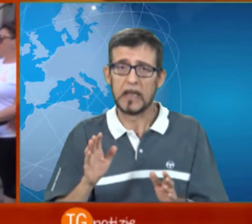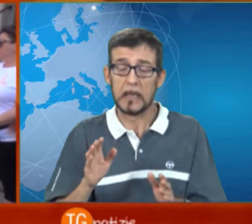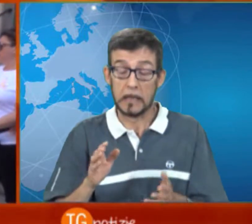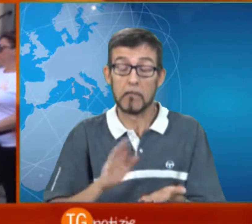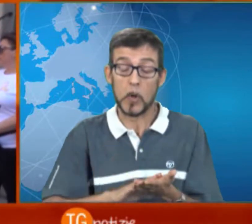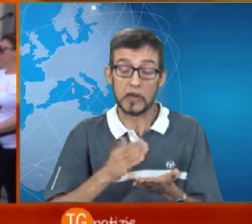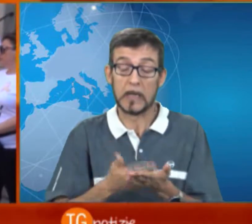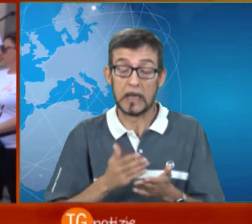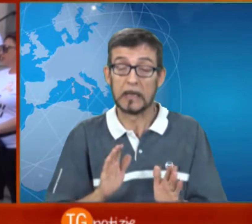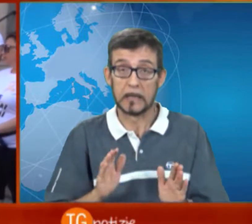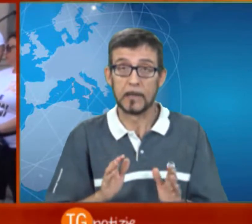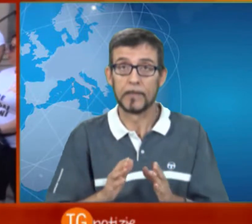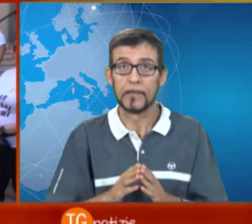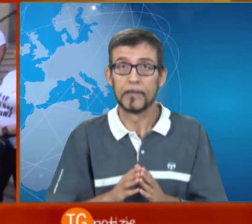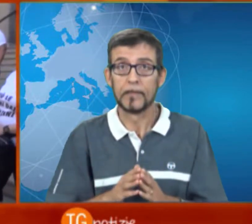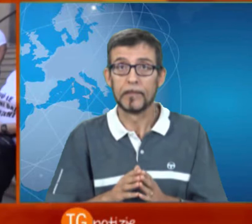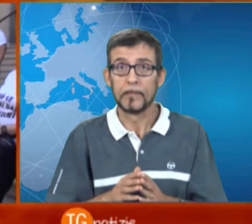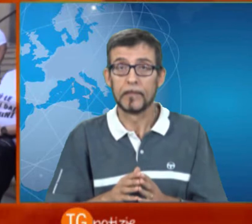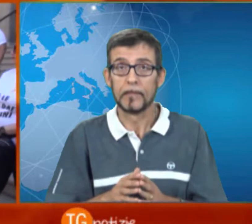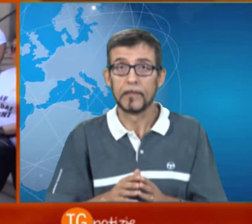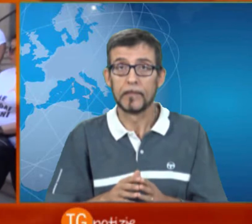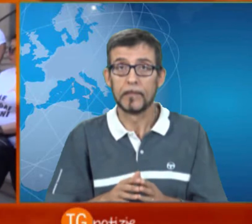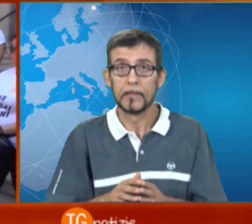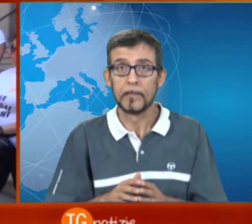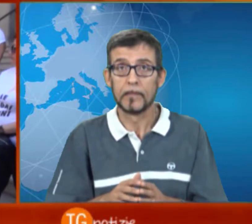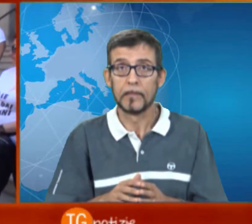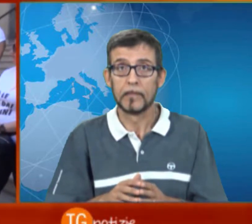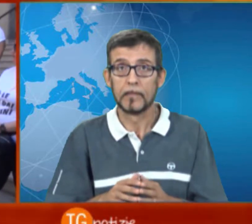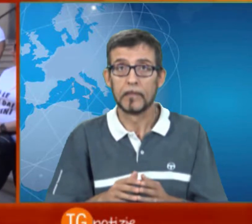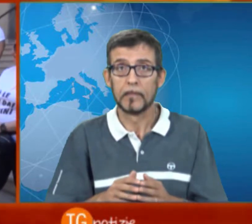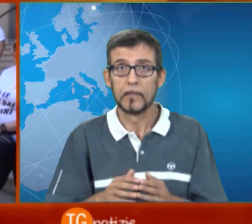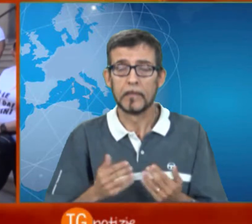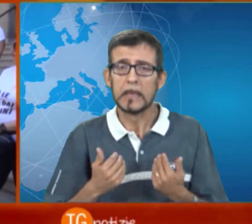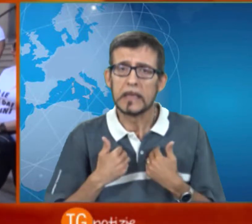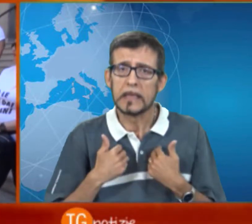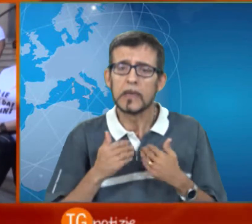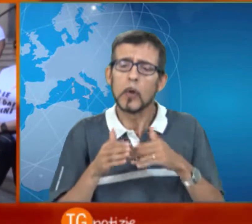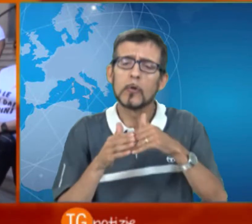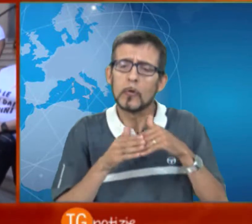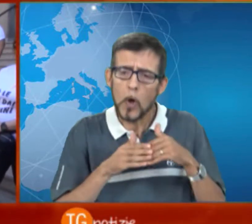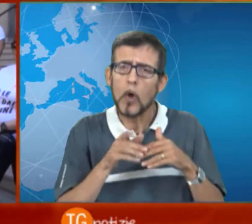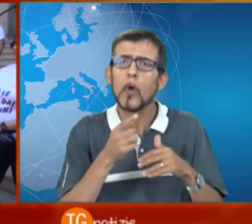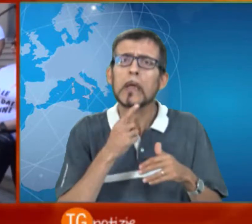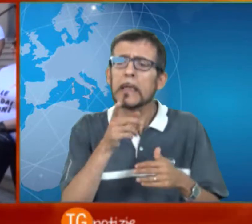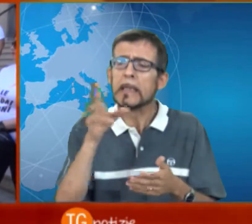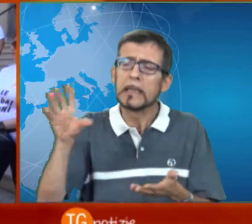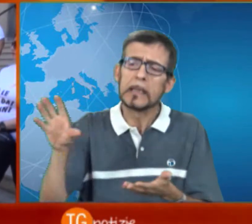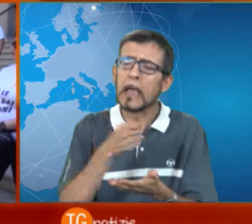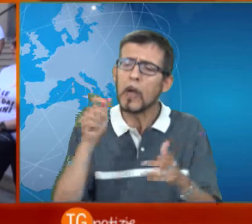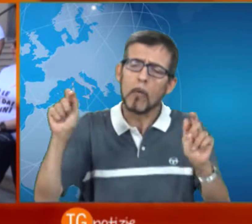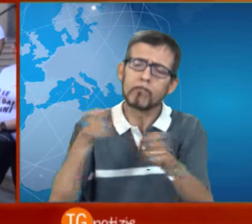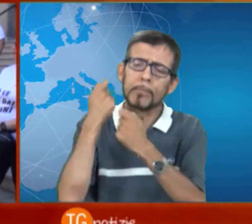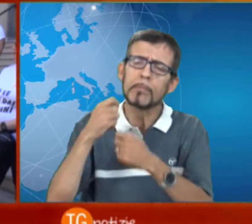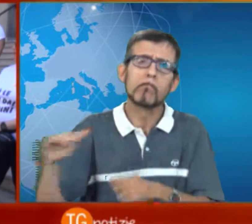è veramente importante. Mi stava dicendo, signora? Io sono dalla parte delle persone a cui hanno sottratto i ragazzi,